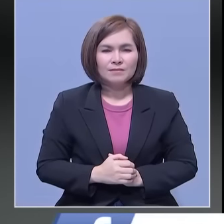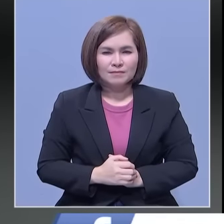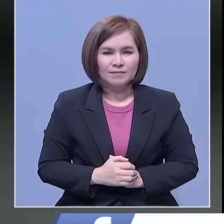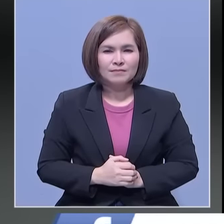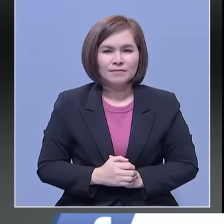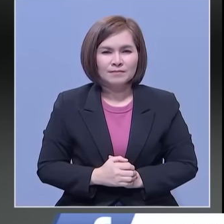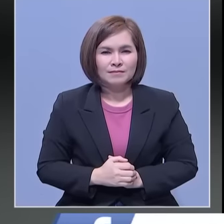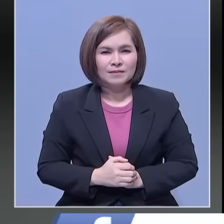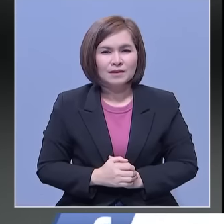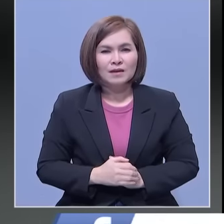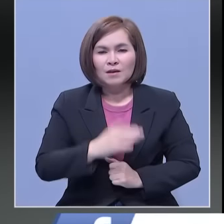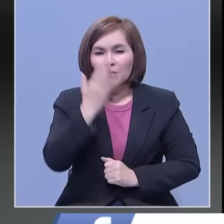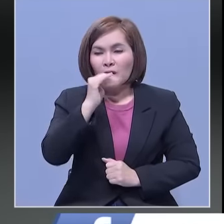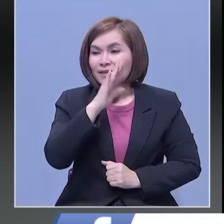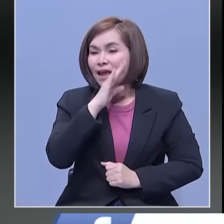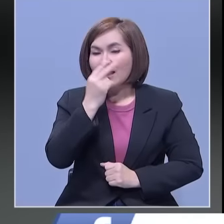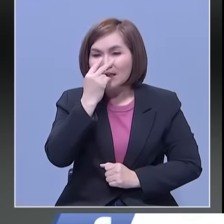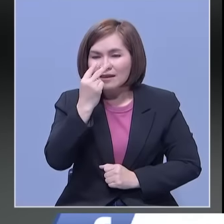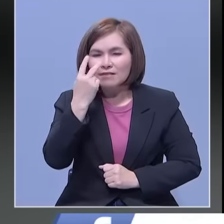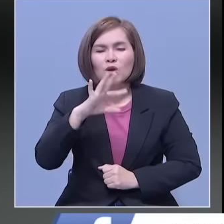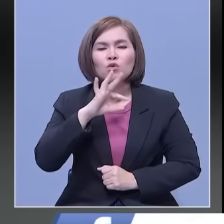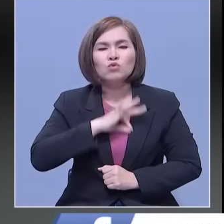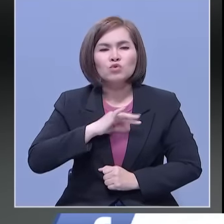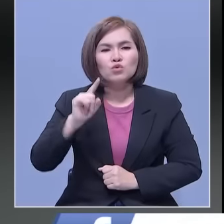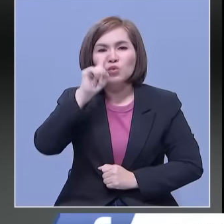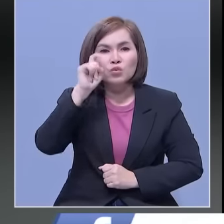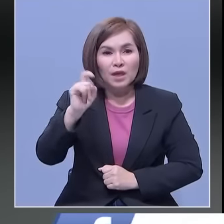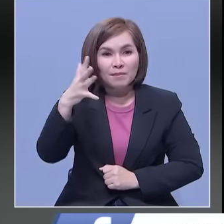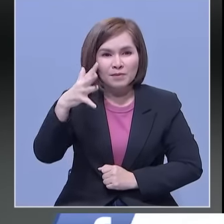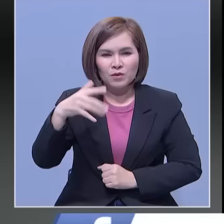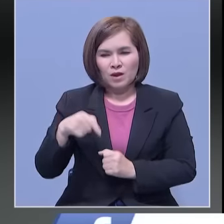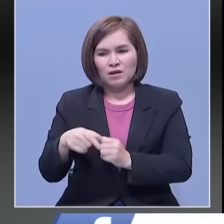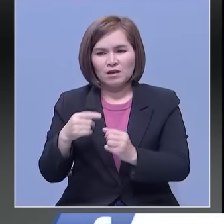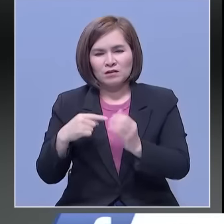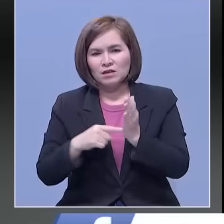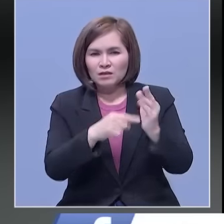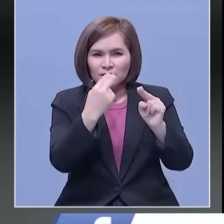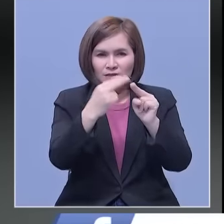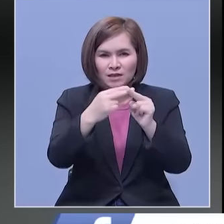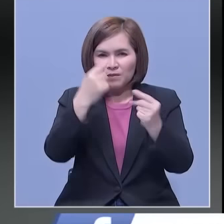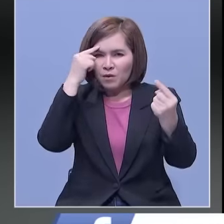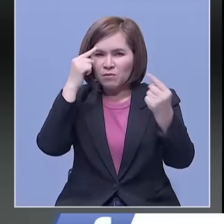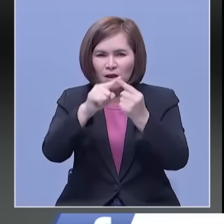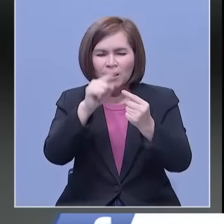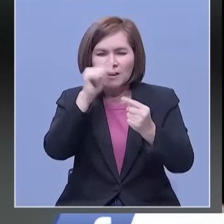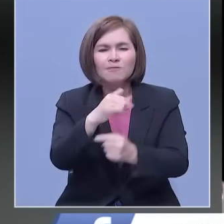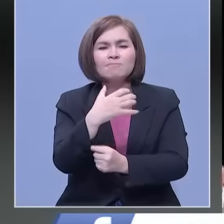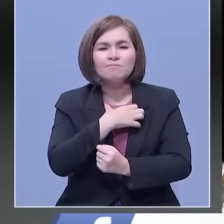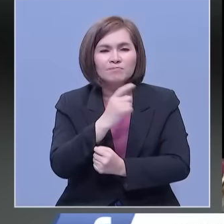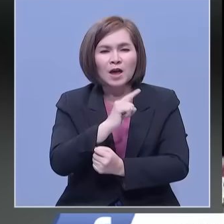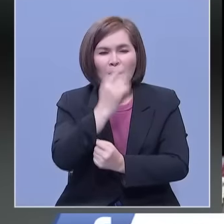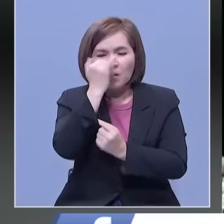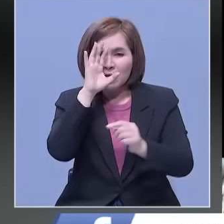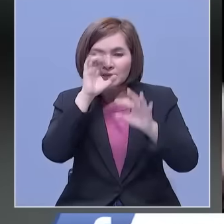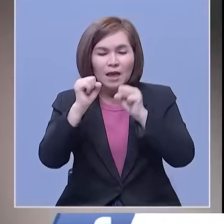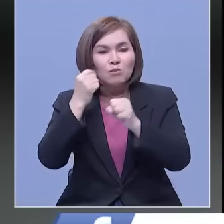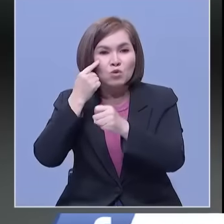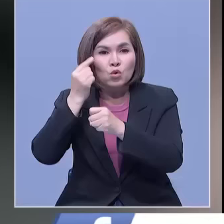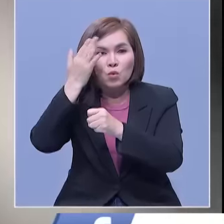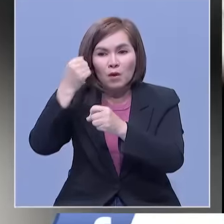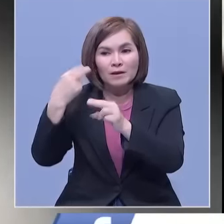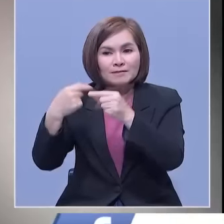เราจะได้ไม่สงสัยค่ะนะครับว่าการลงดาบางครั้งนี้น่ะเขาต้องการผลอย่างไรก็ความจริงเนี่ยแต่ว่าในทางการ